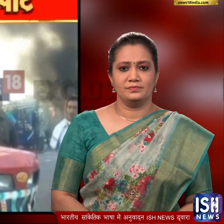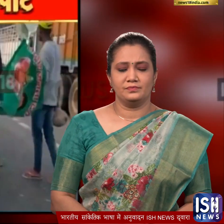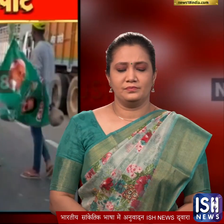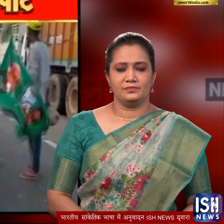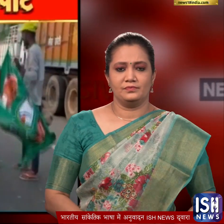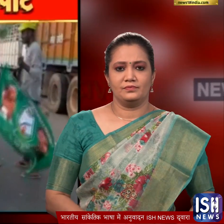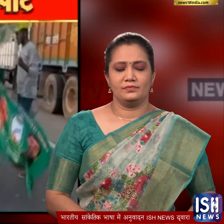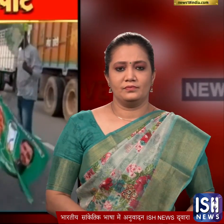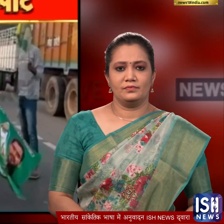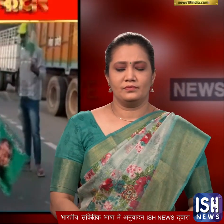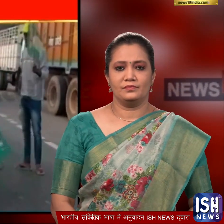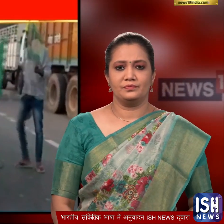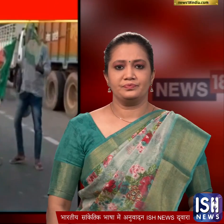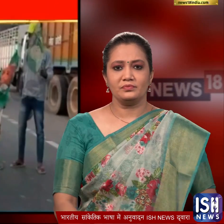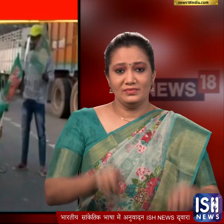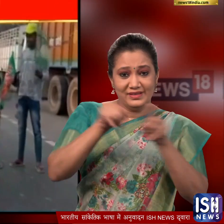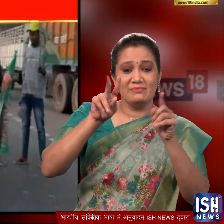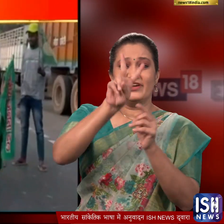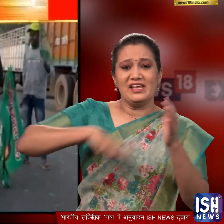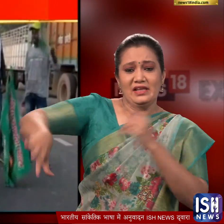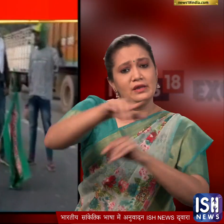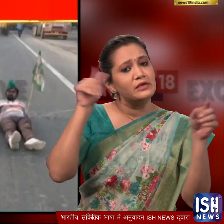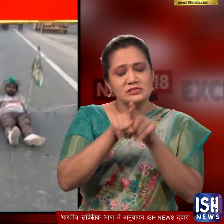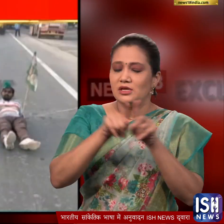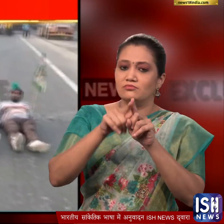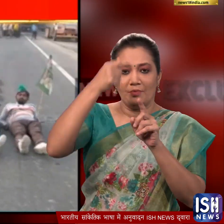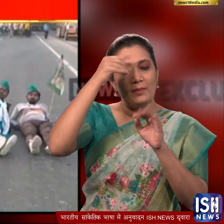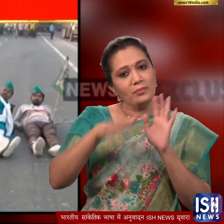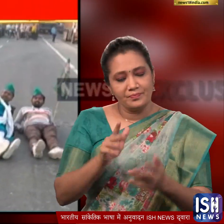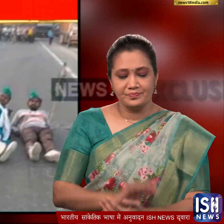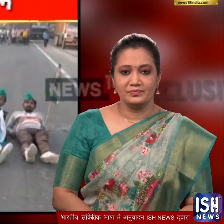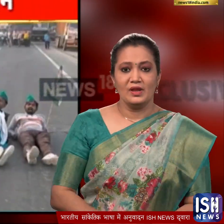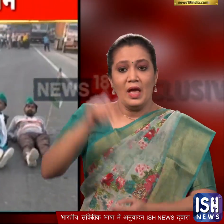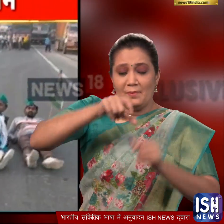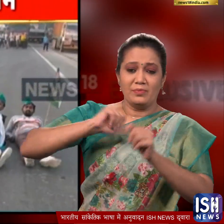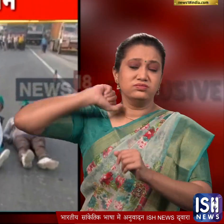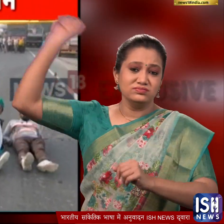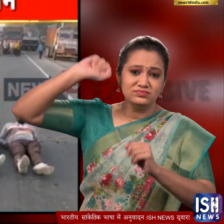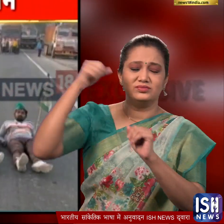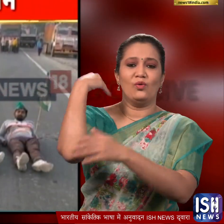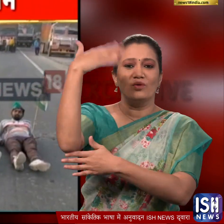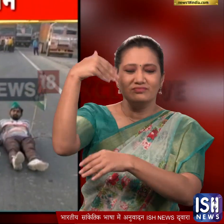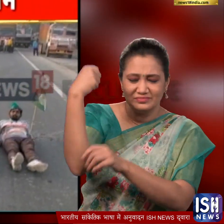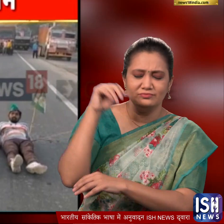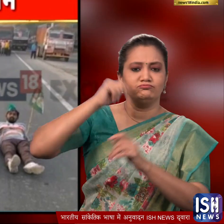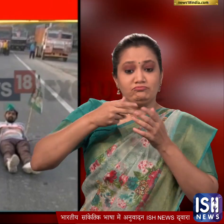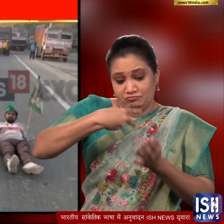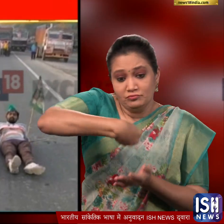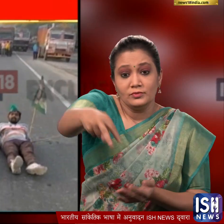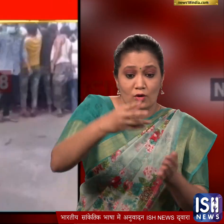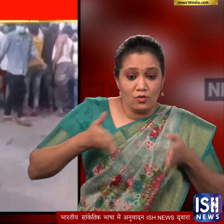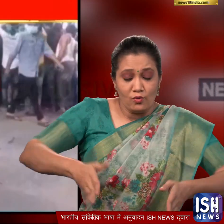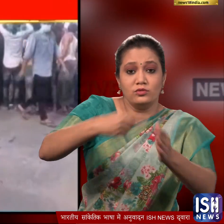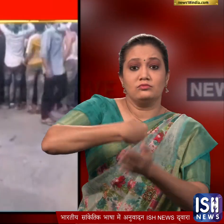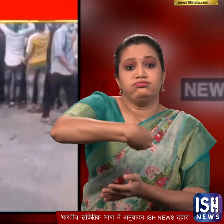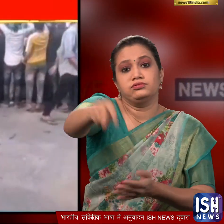में आओ। इसी तरह की तस्वीरें वैशाली जिले की कई जगहों से सामने आई। एक इलाके में तो प्रदर्शनकारी हाथों में पार्टी के झंडे लेकर सड़क पर ही लेट